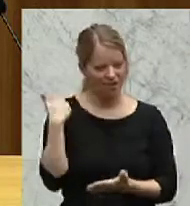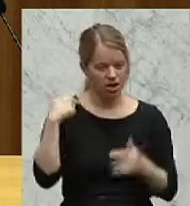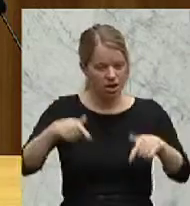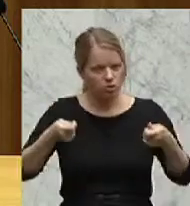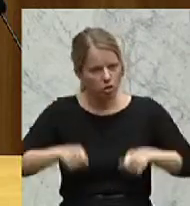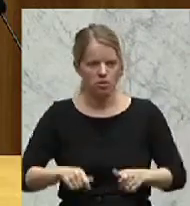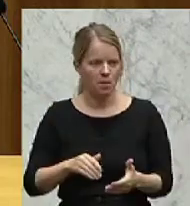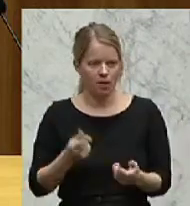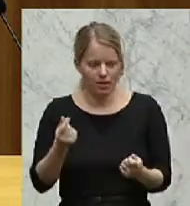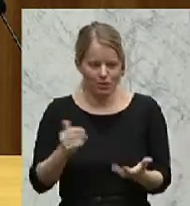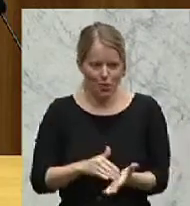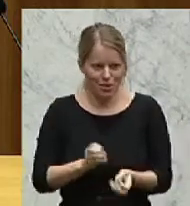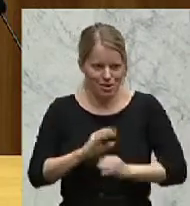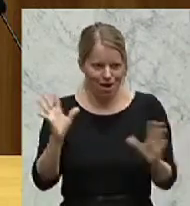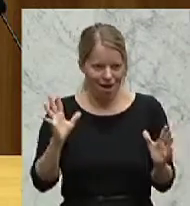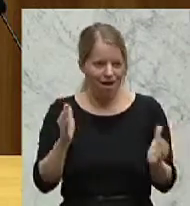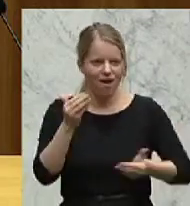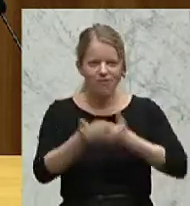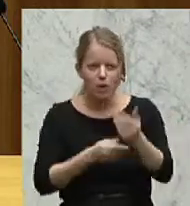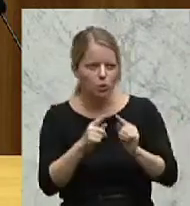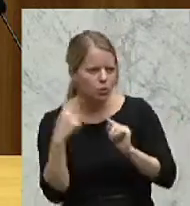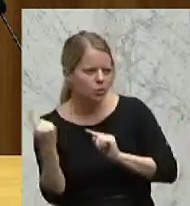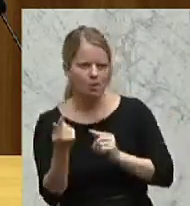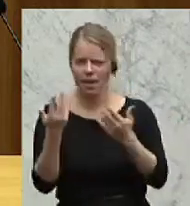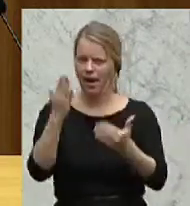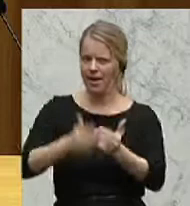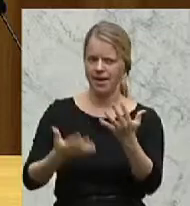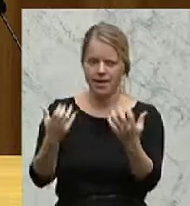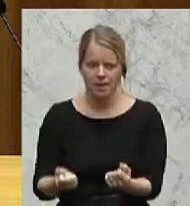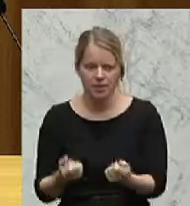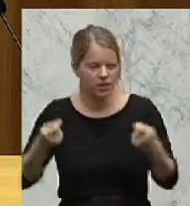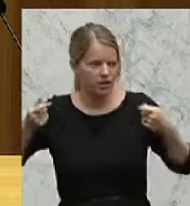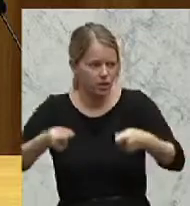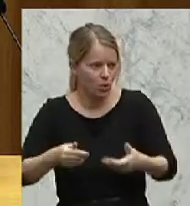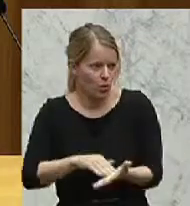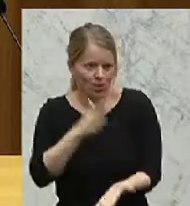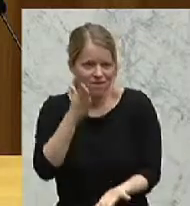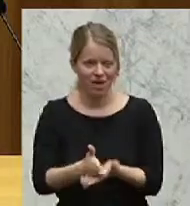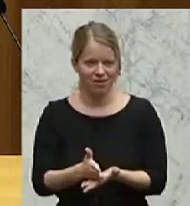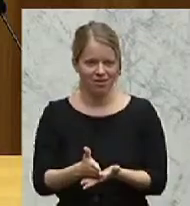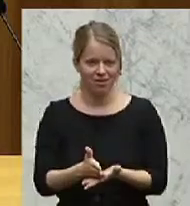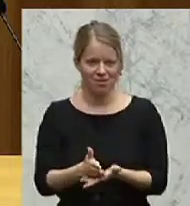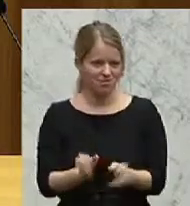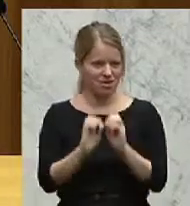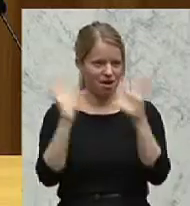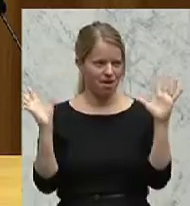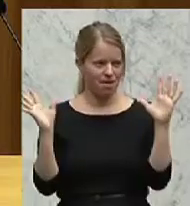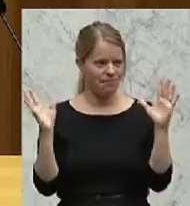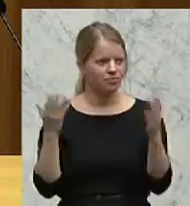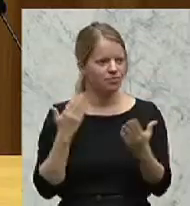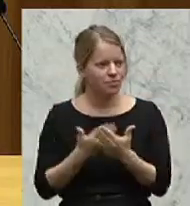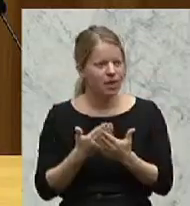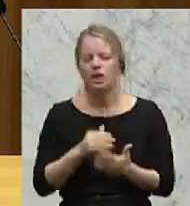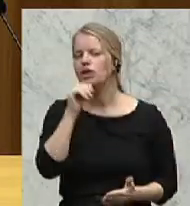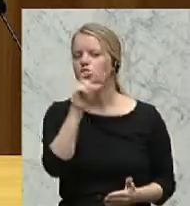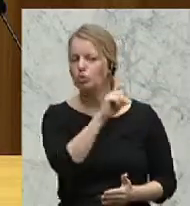einmal so Verhandlungsrunden von einem Endergebnis, von einer Finanzierung weit, weit weg. Auch das ist jetzt nicht die